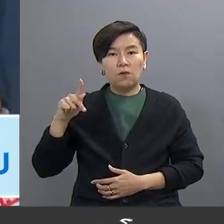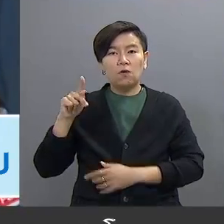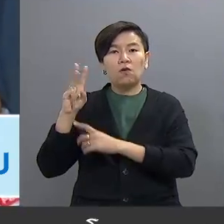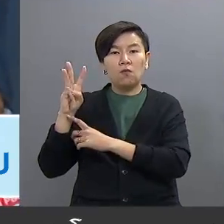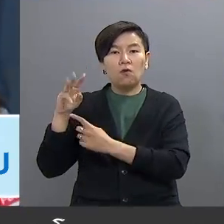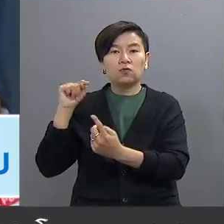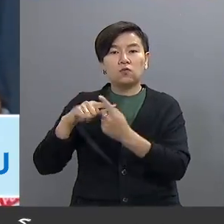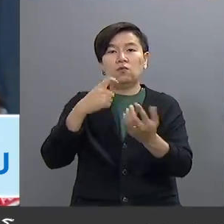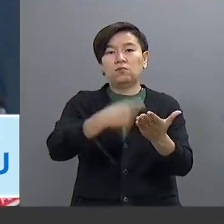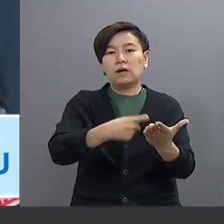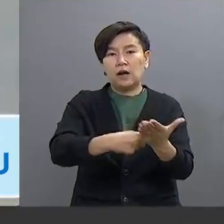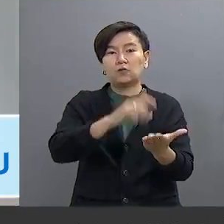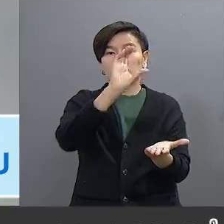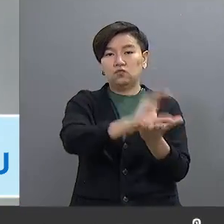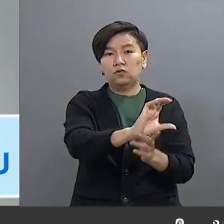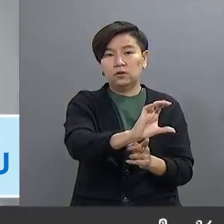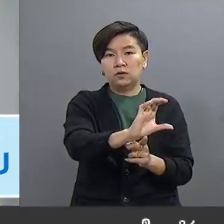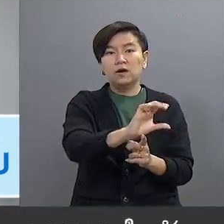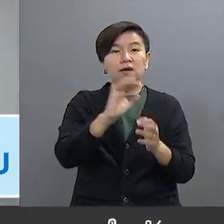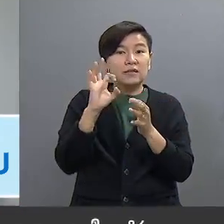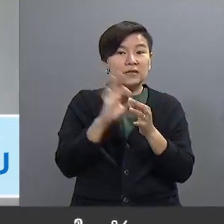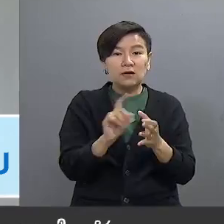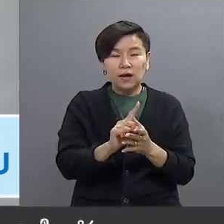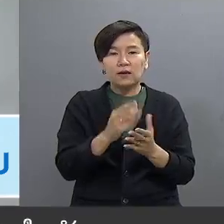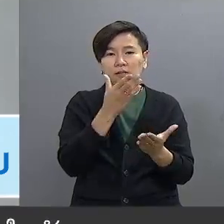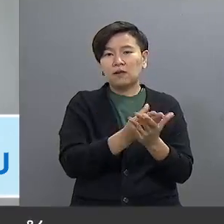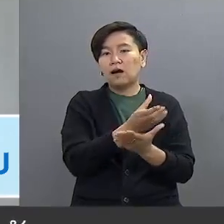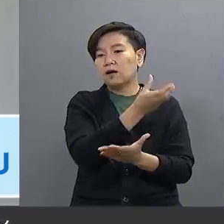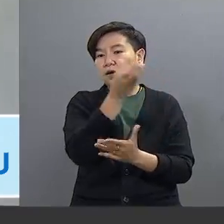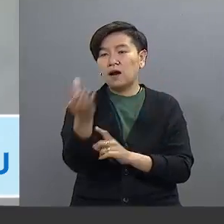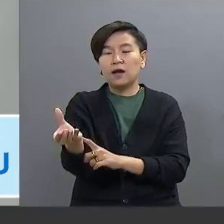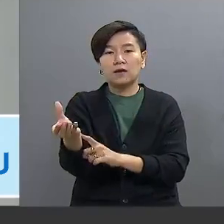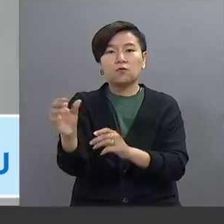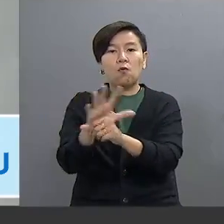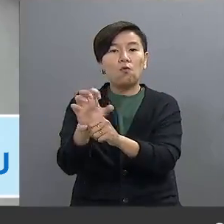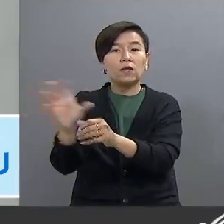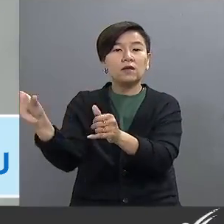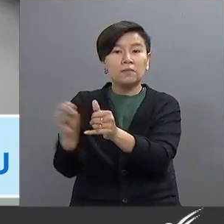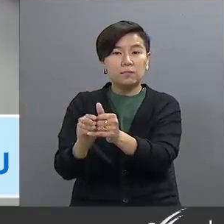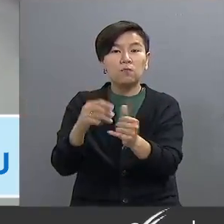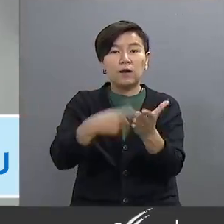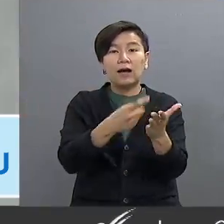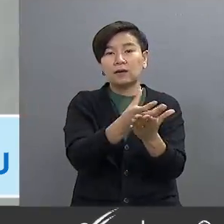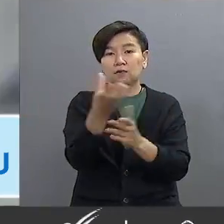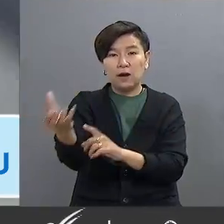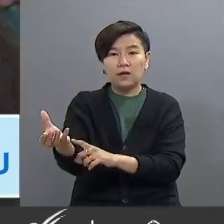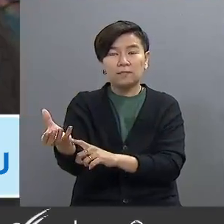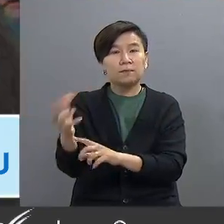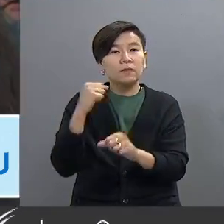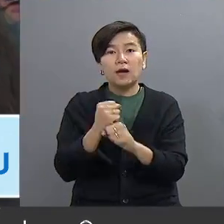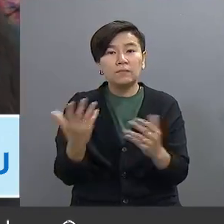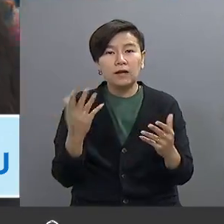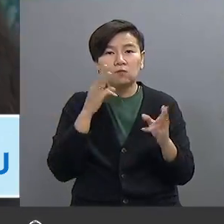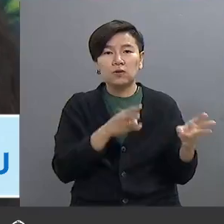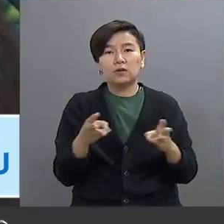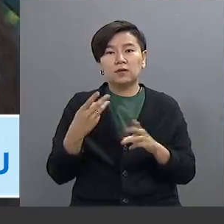ะในการจ่ายค่าสินไหมทดแทนว่าคุณจะดำเนินการจ่ายเงินให้กับพวกเรายังไงนอกจากนี้ยังกังวลใจกับกระแสข่าวคือมี